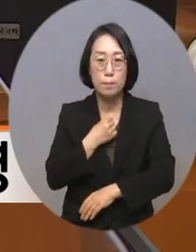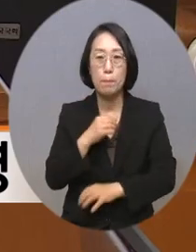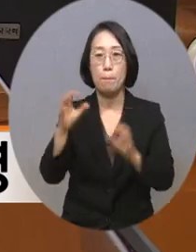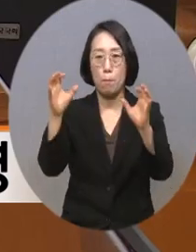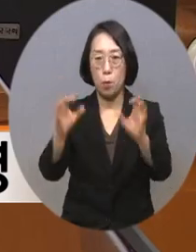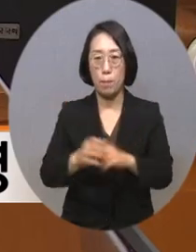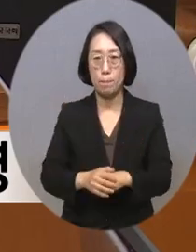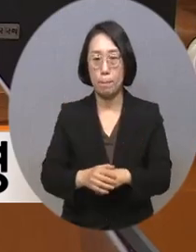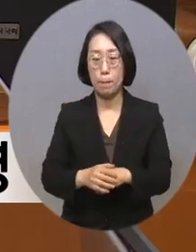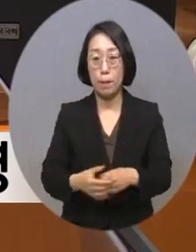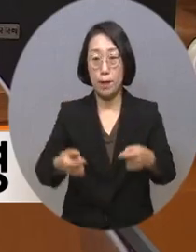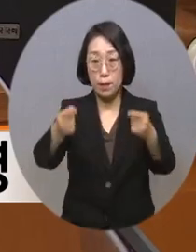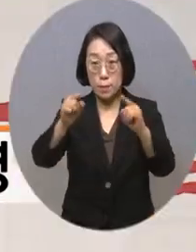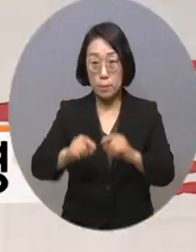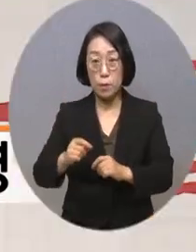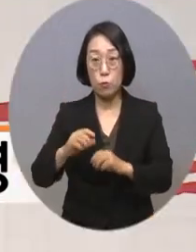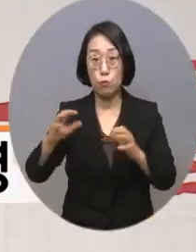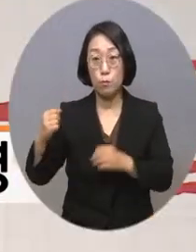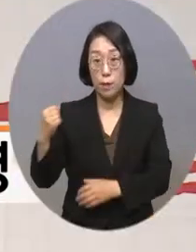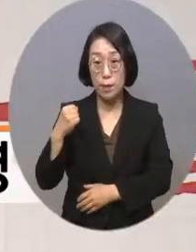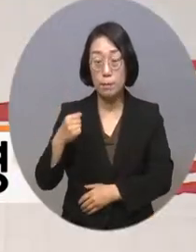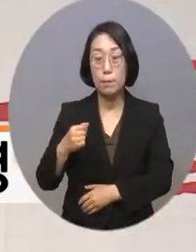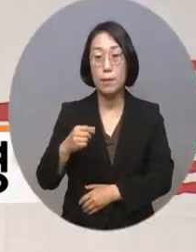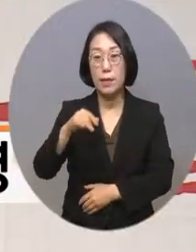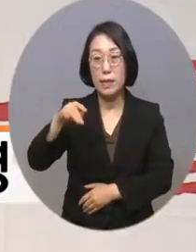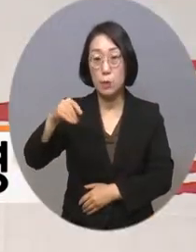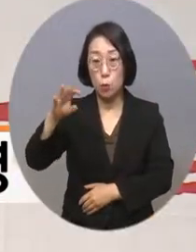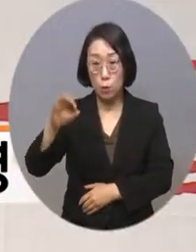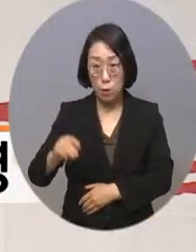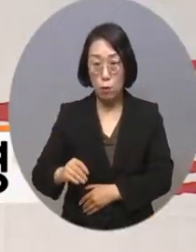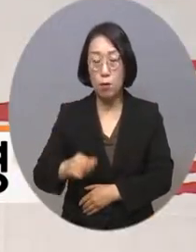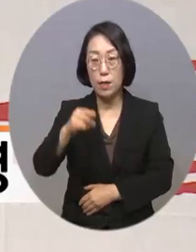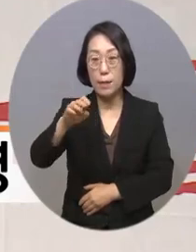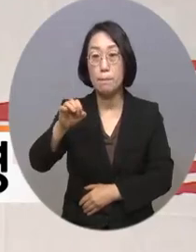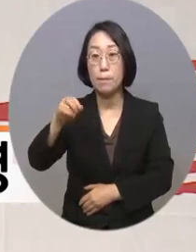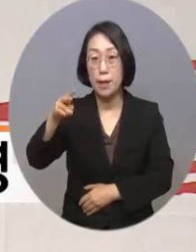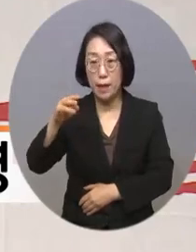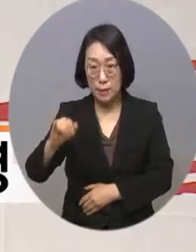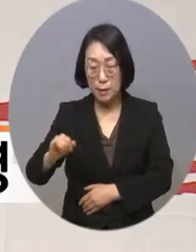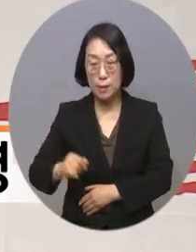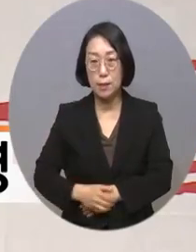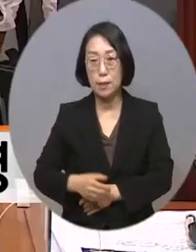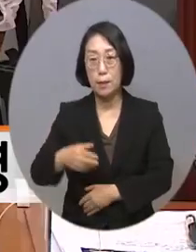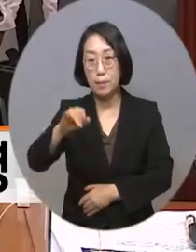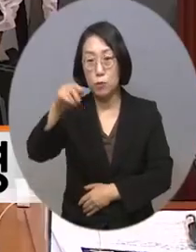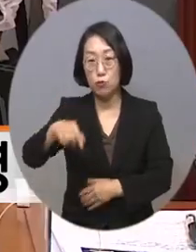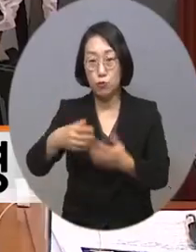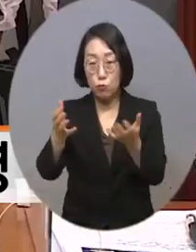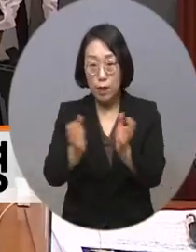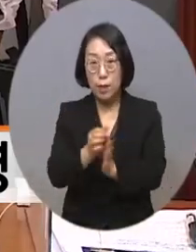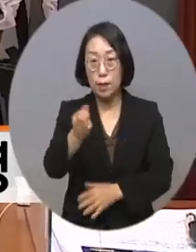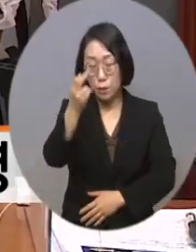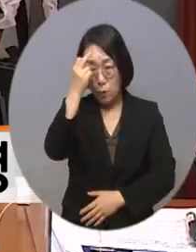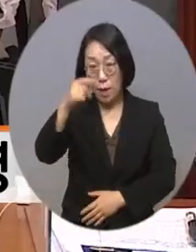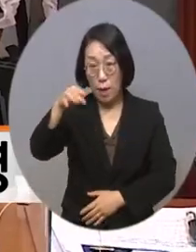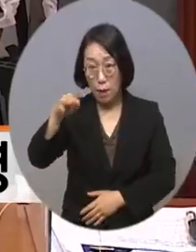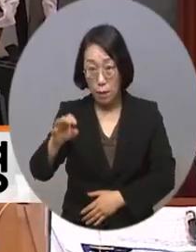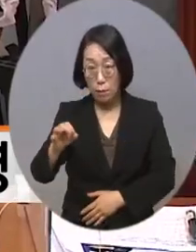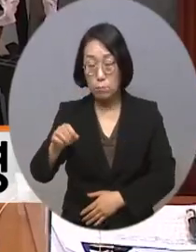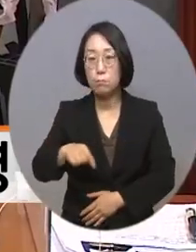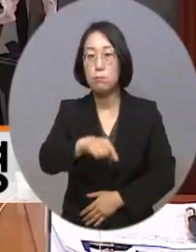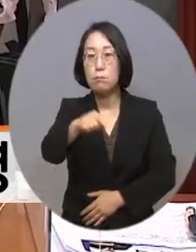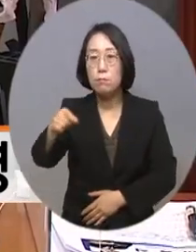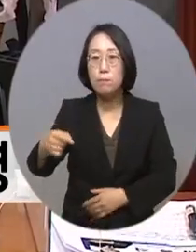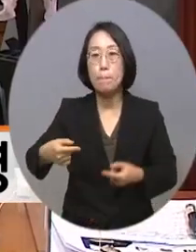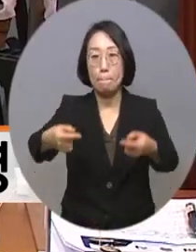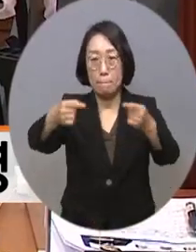녹화에 참여한 국민의힘 이종성 의원과 김혜지 의원, 더불어민주당 최혜영 의원은 2년간 당사자의